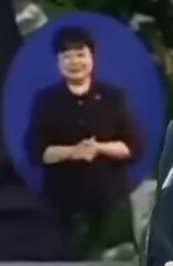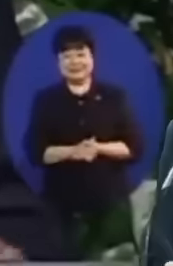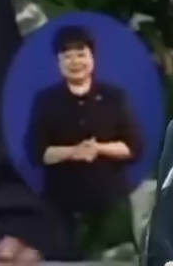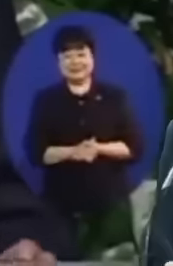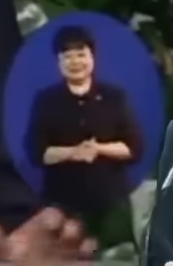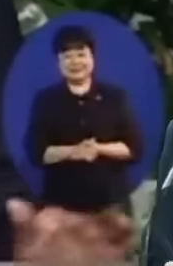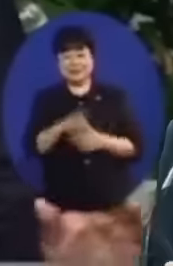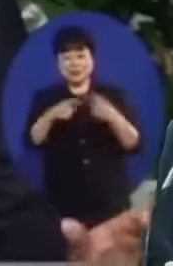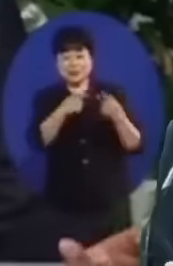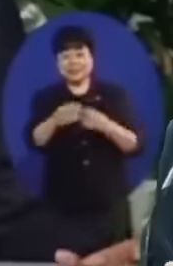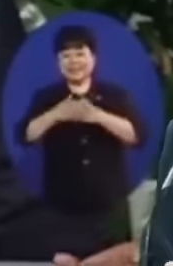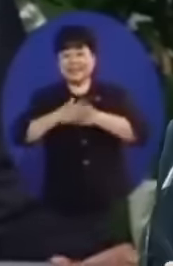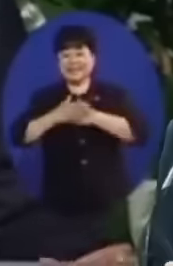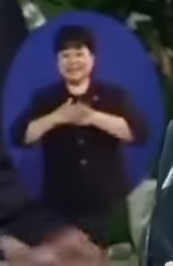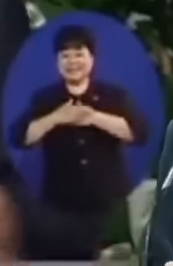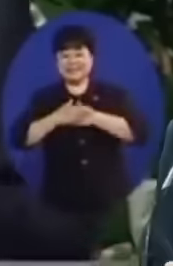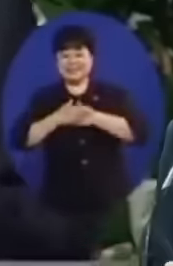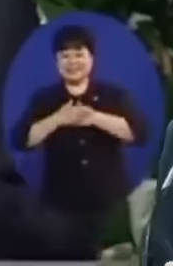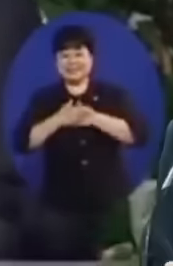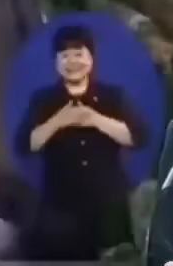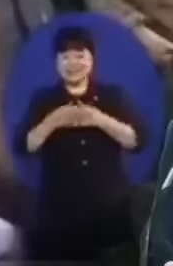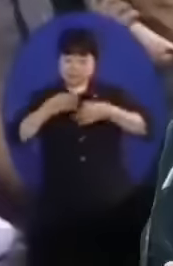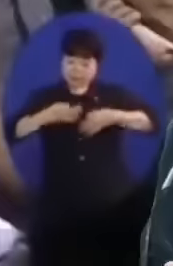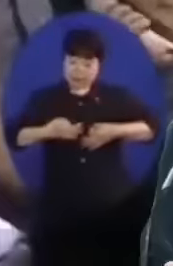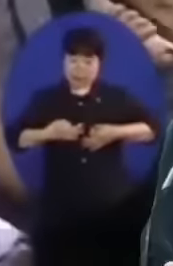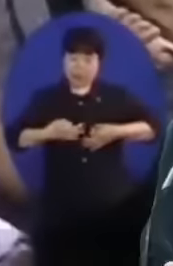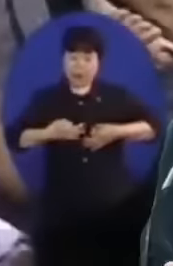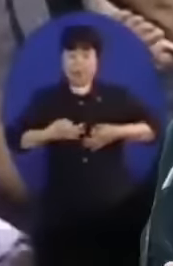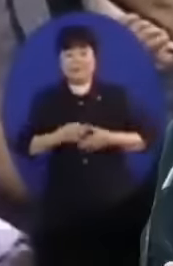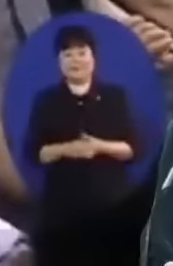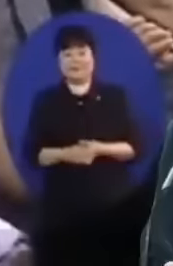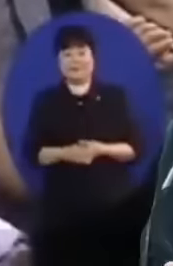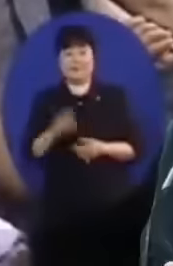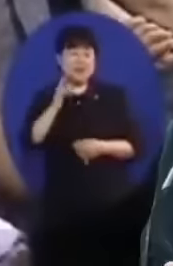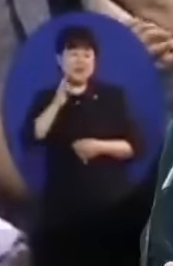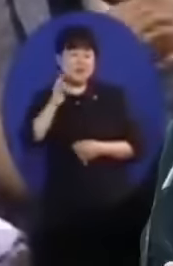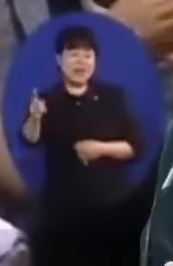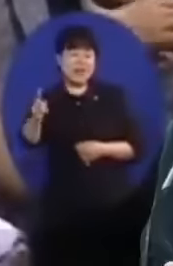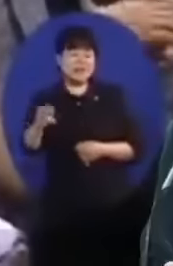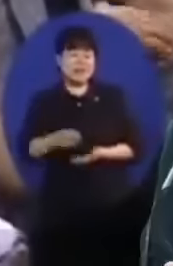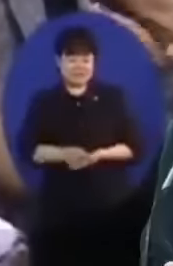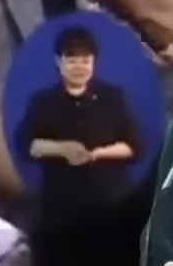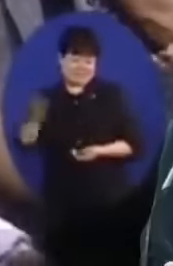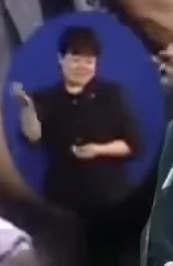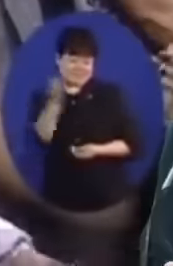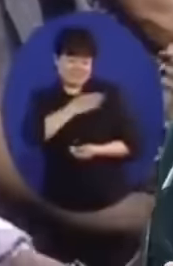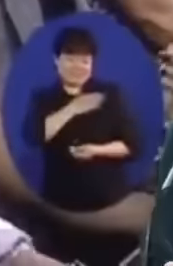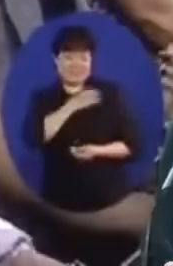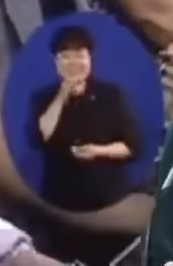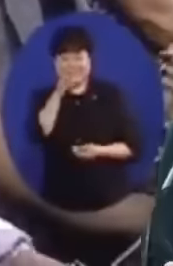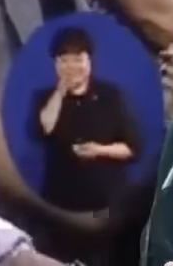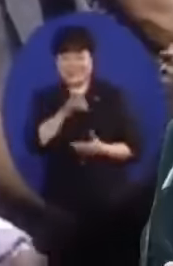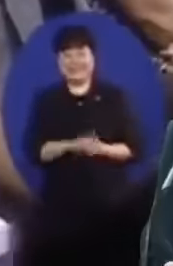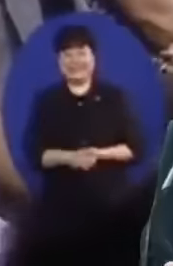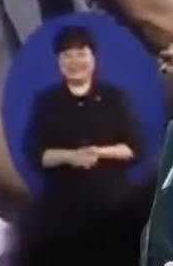여러분 따라 말씀하세요. 나는 이래봬도 굉장한 재산을 가지고 있습니다.